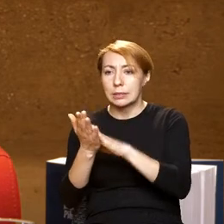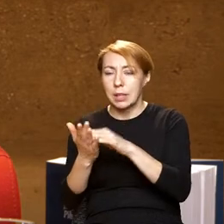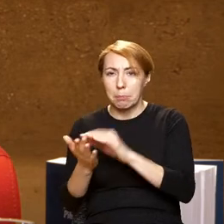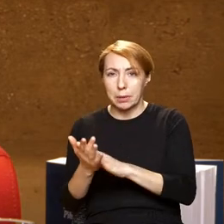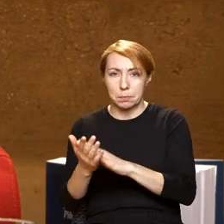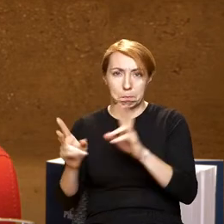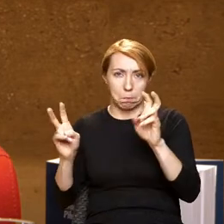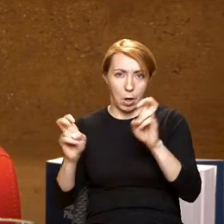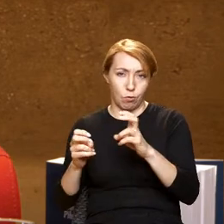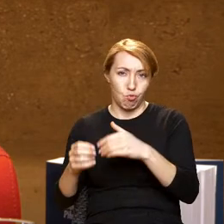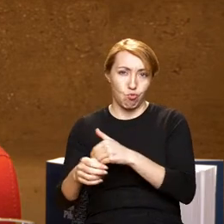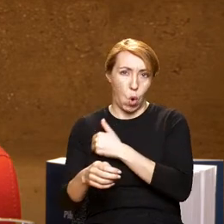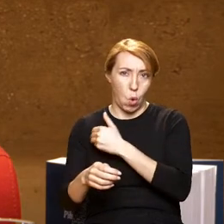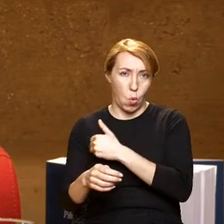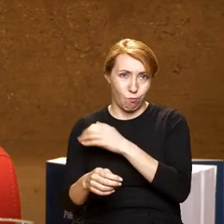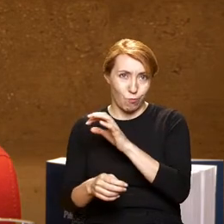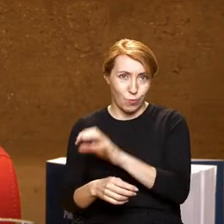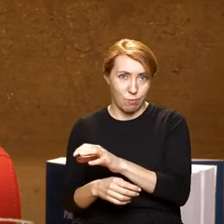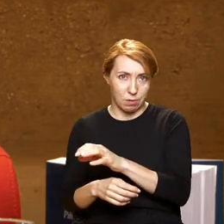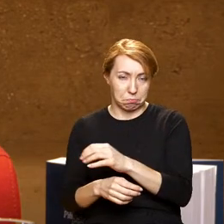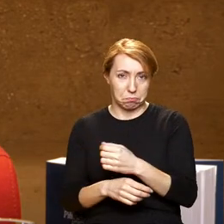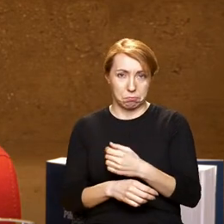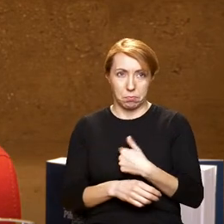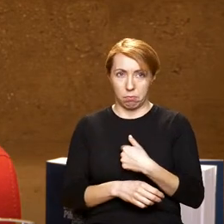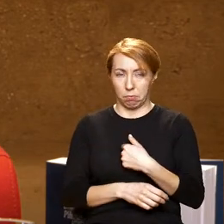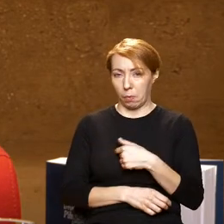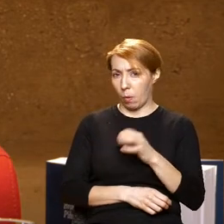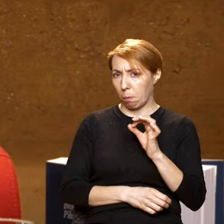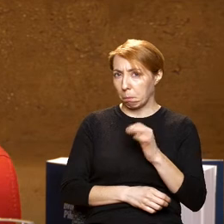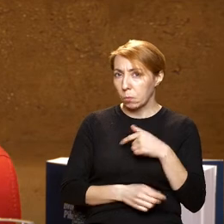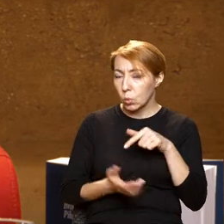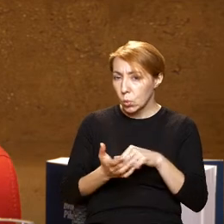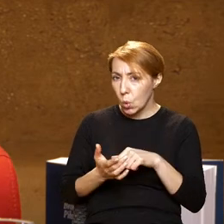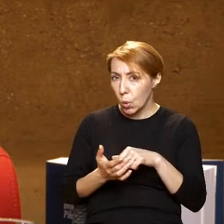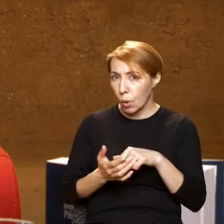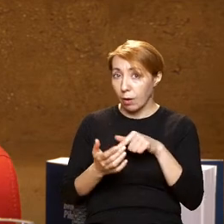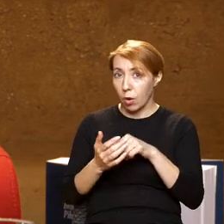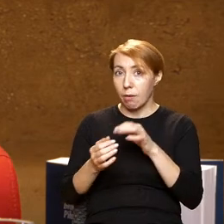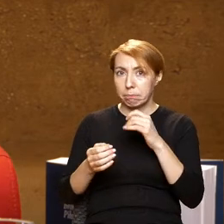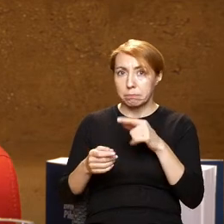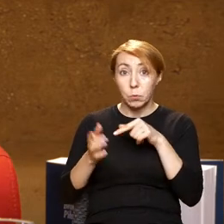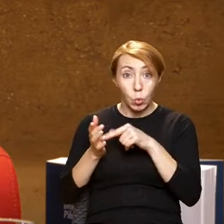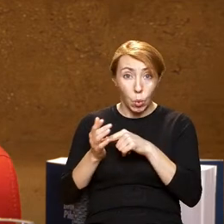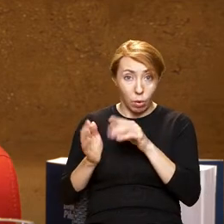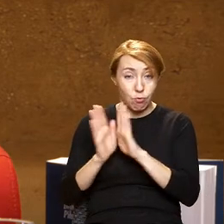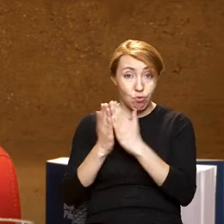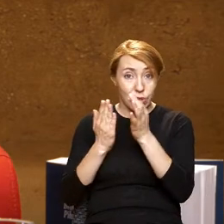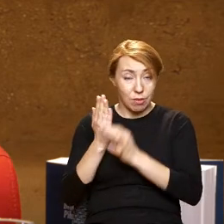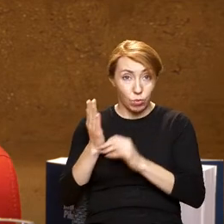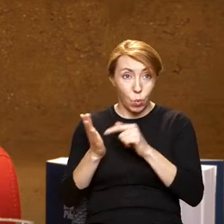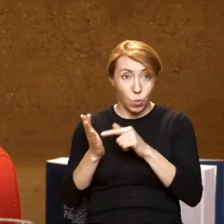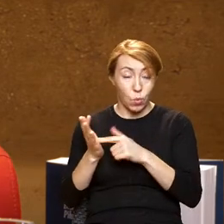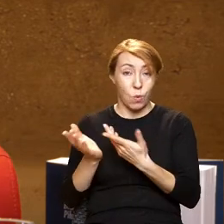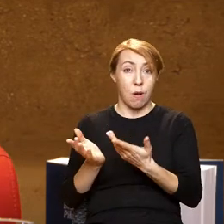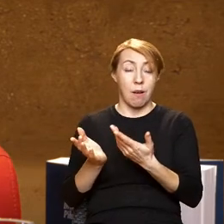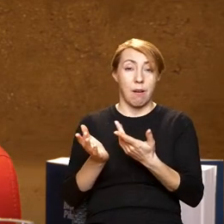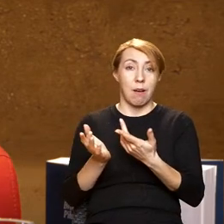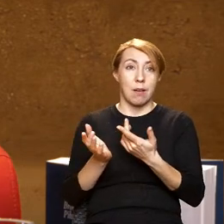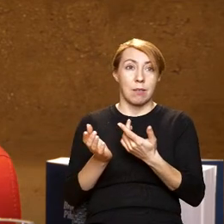szkolne, to wcale nie było dla mnie oczywiste, że to są właśnie te zeszyty. I cały czas jeszcze